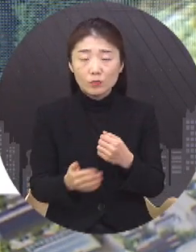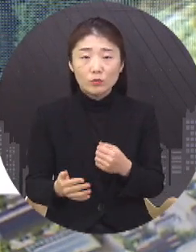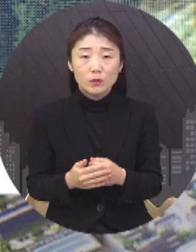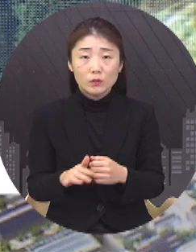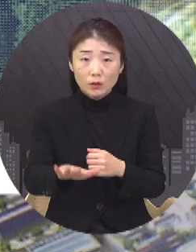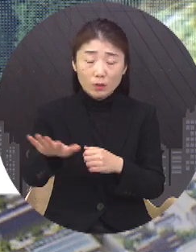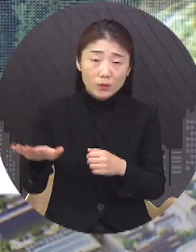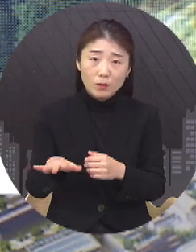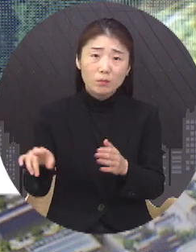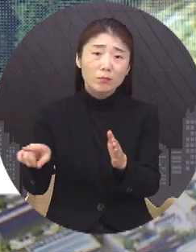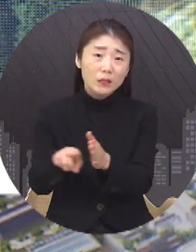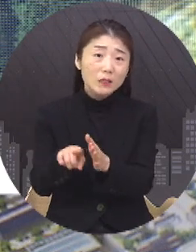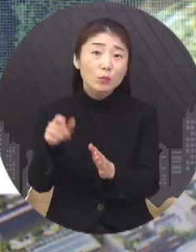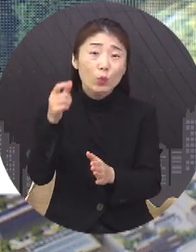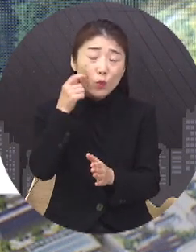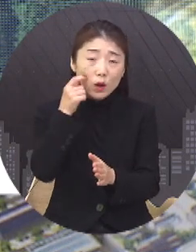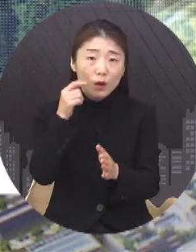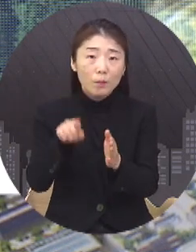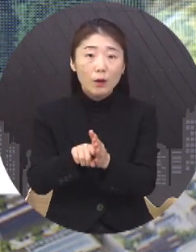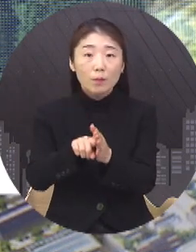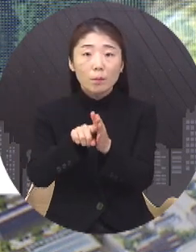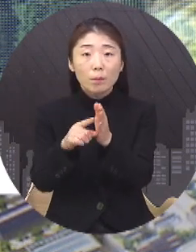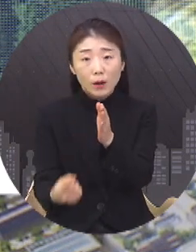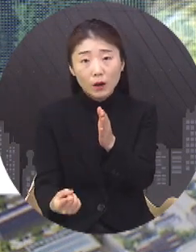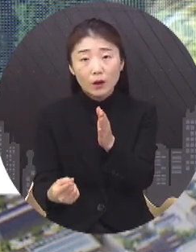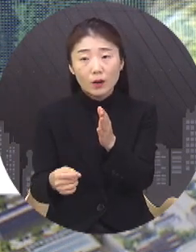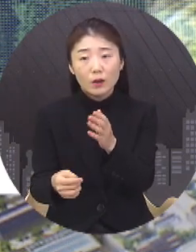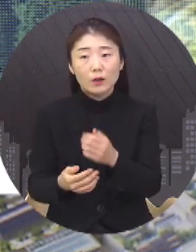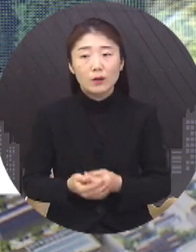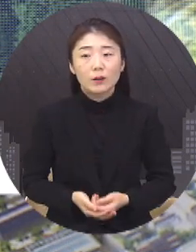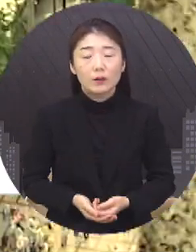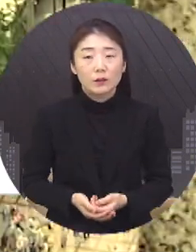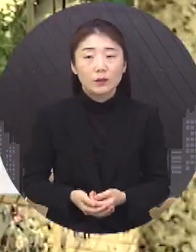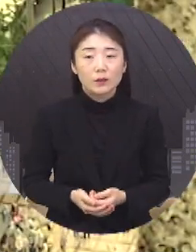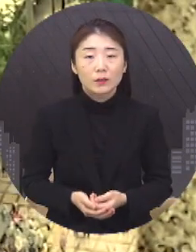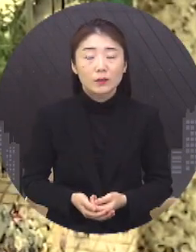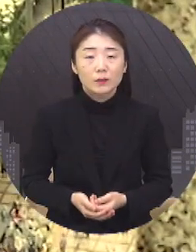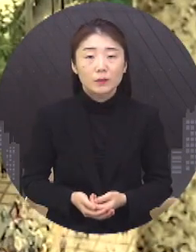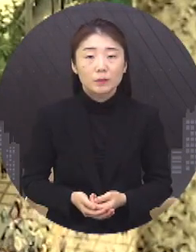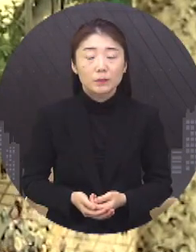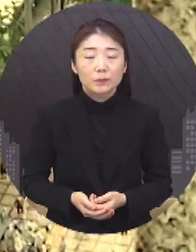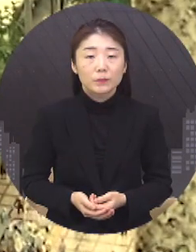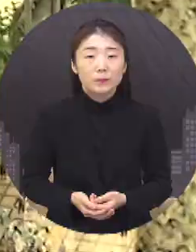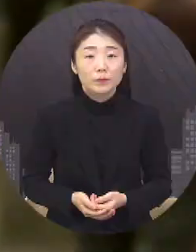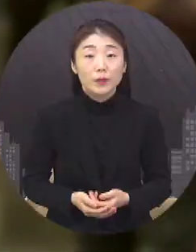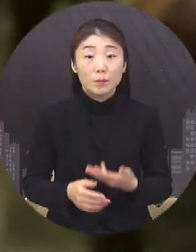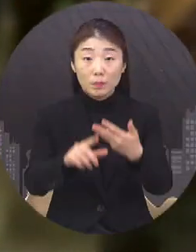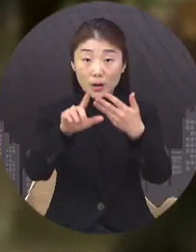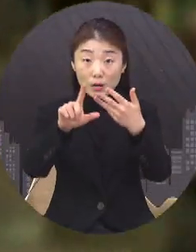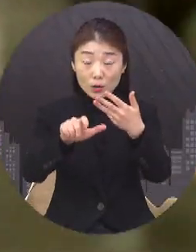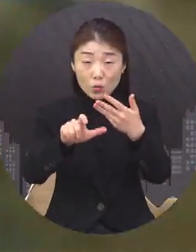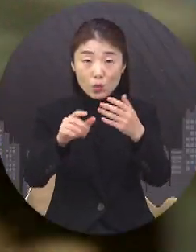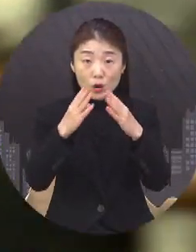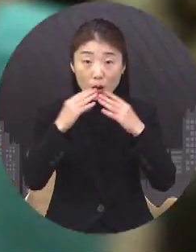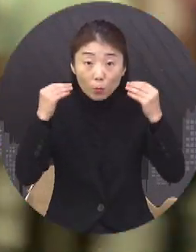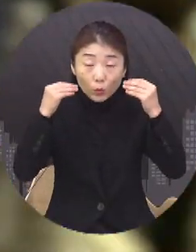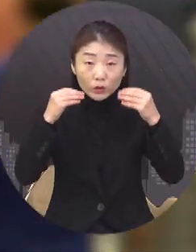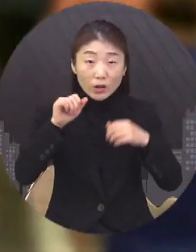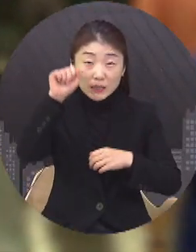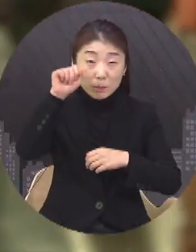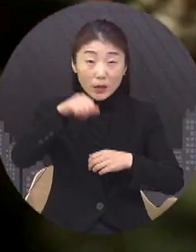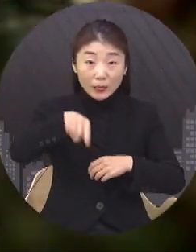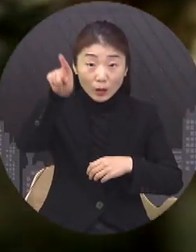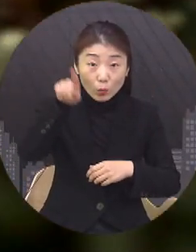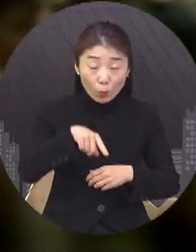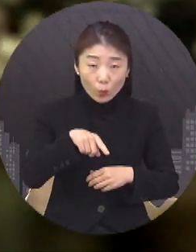행정을 믿고 반격을 하는 방식에 대해 수수료를 하겠습니다 8.15 광복절 집회에 다녀온 님 침대